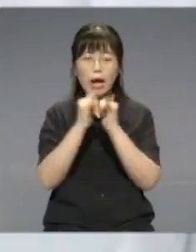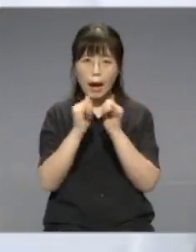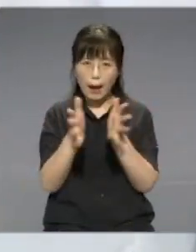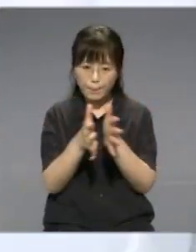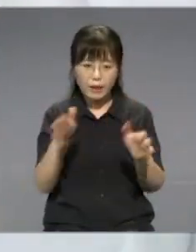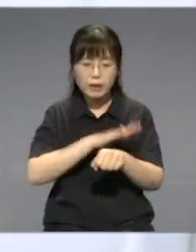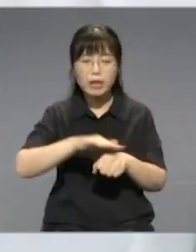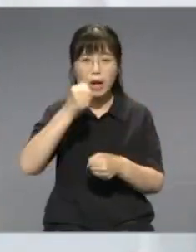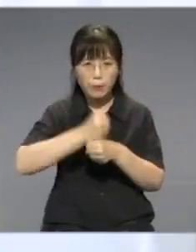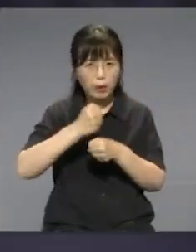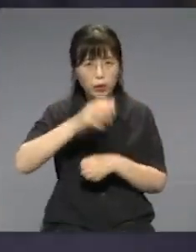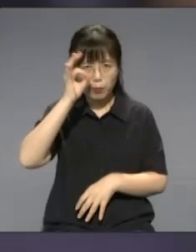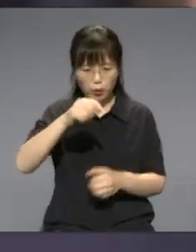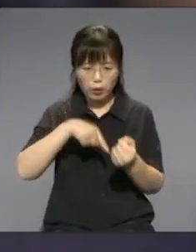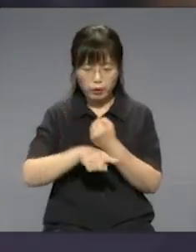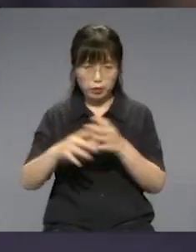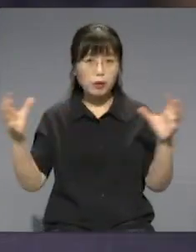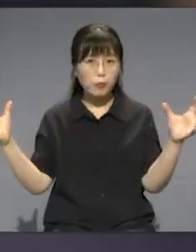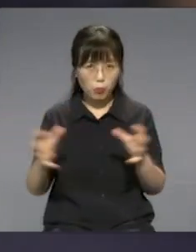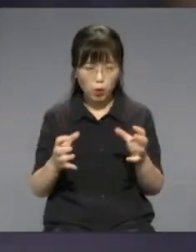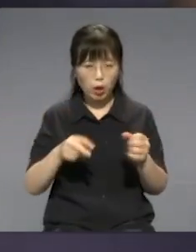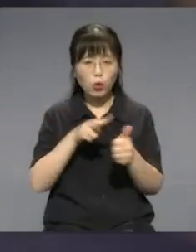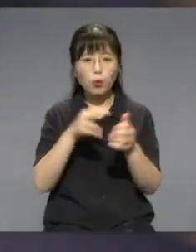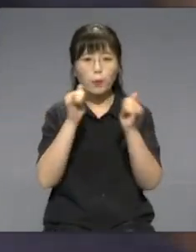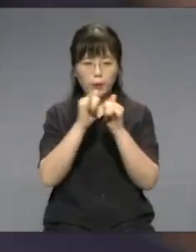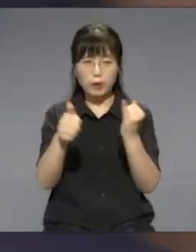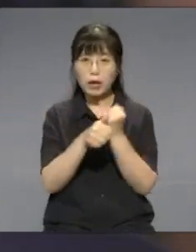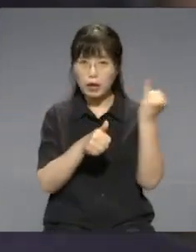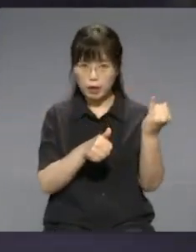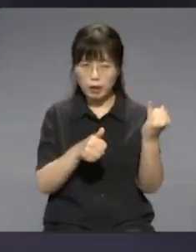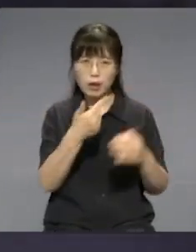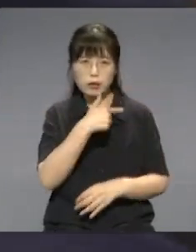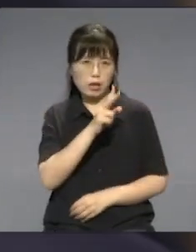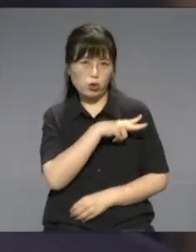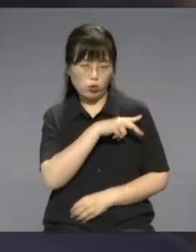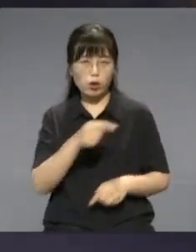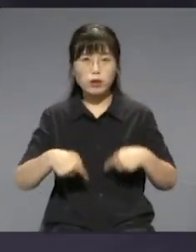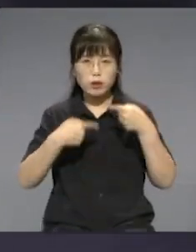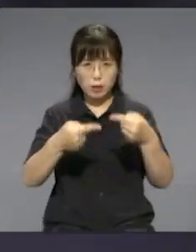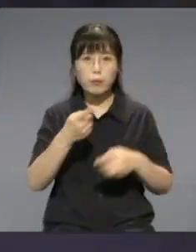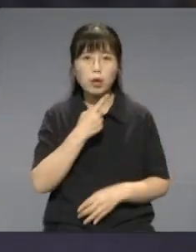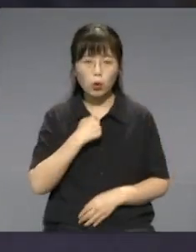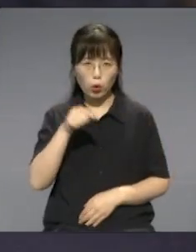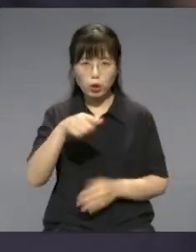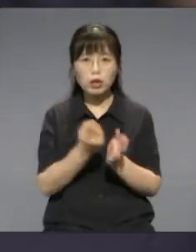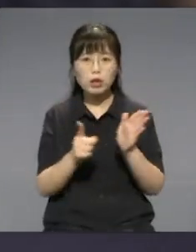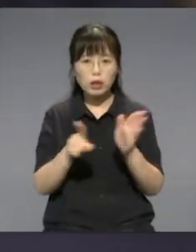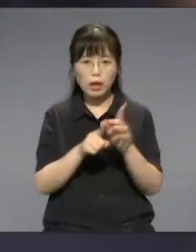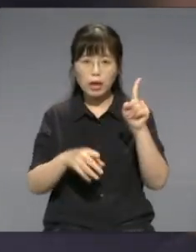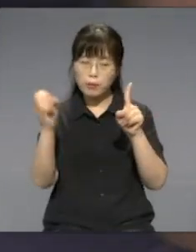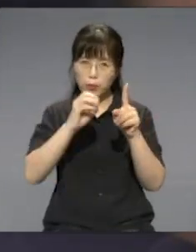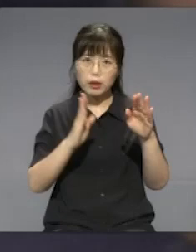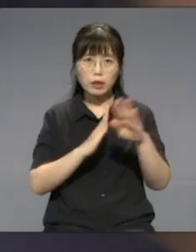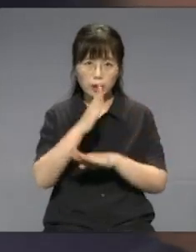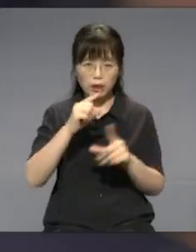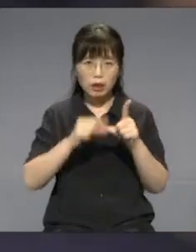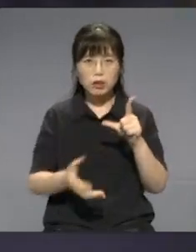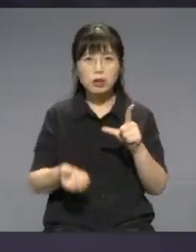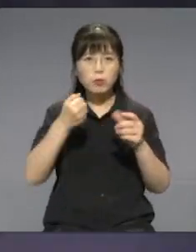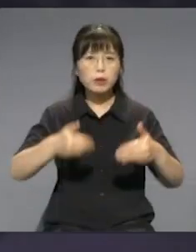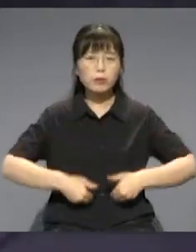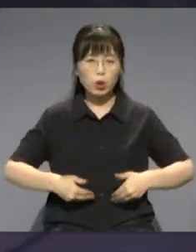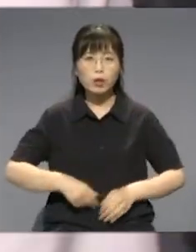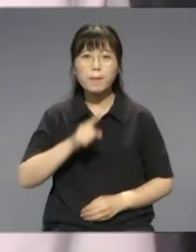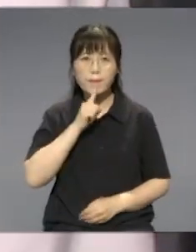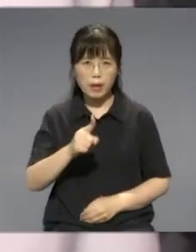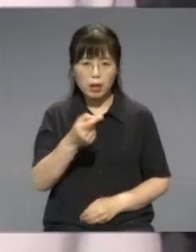잘 만들어보자고 의기투합해 후보자의 처가 대의원으로 참여하기로 했고 이를 위해 1% 이상 지분이 필요하다고